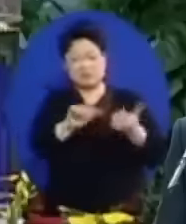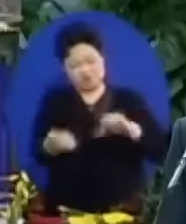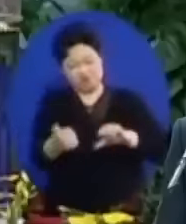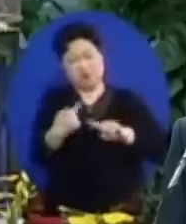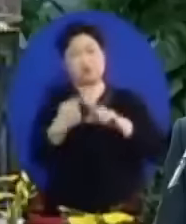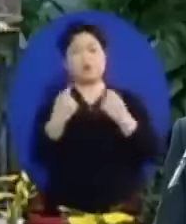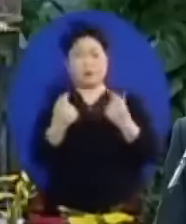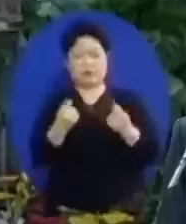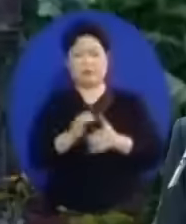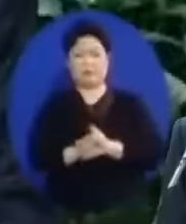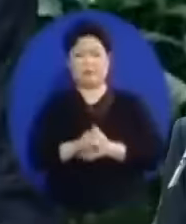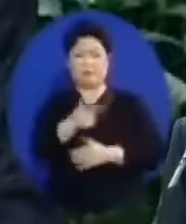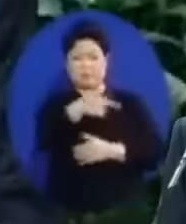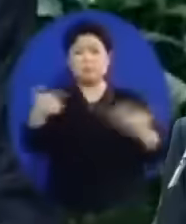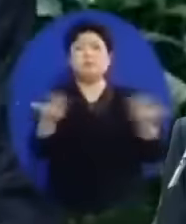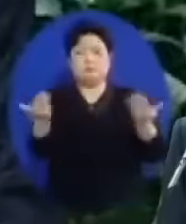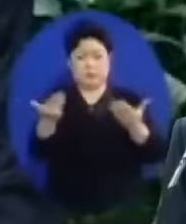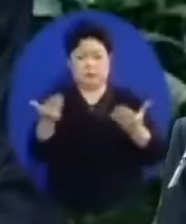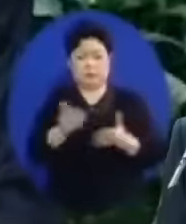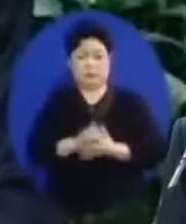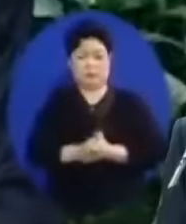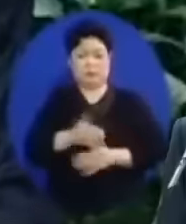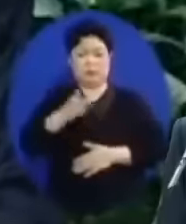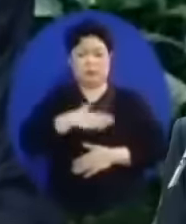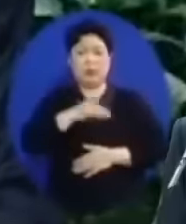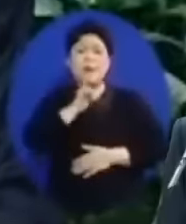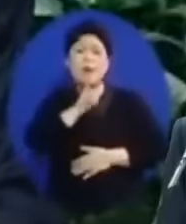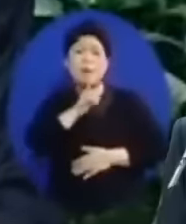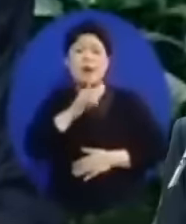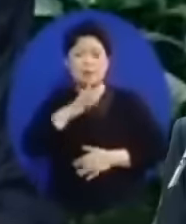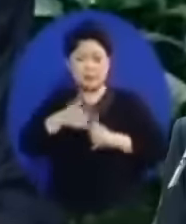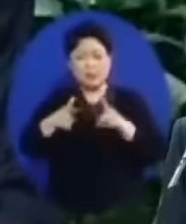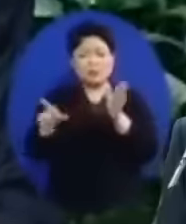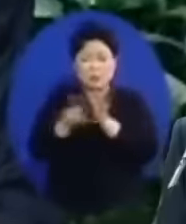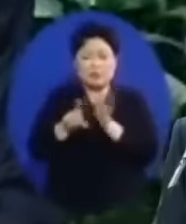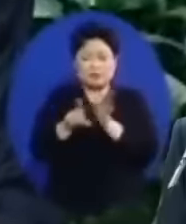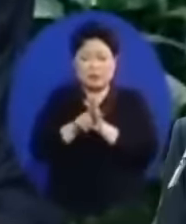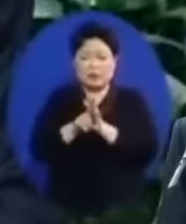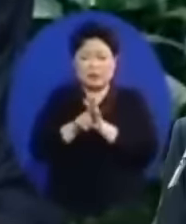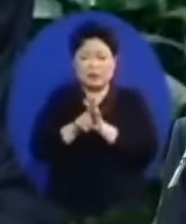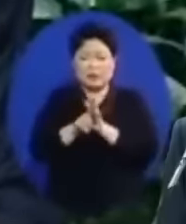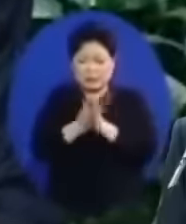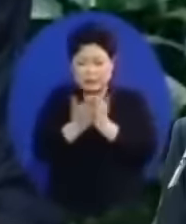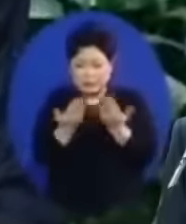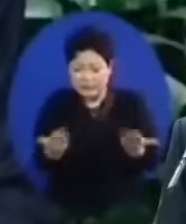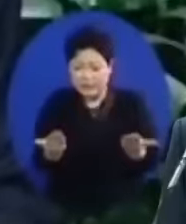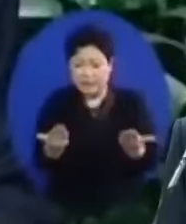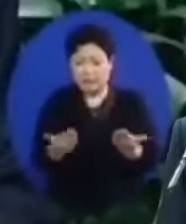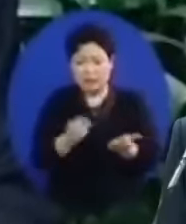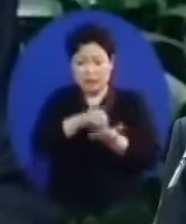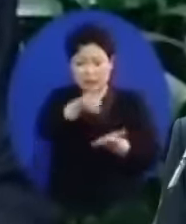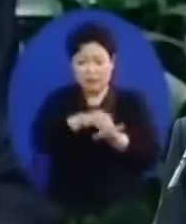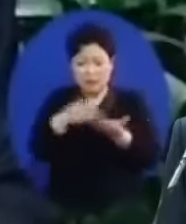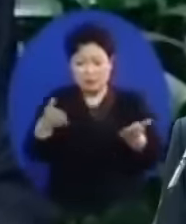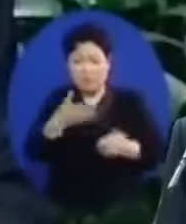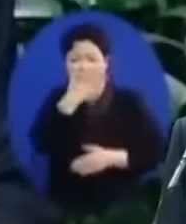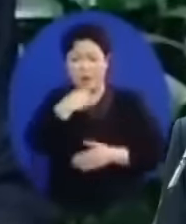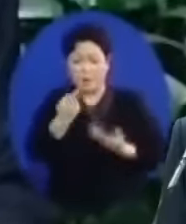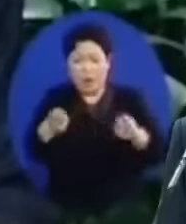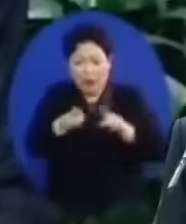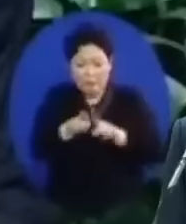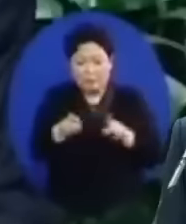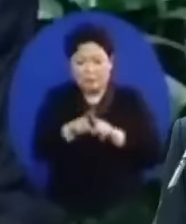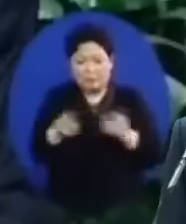했습니다. 큰일입니다. 내가 말만 예수 믿는다고 하면서 실제로 나누어주고 행복을